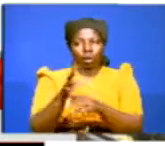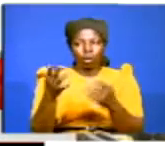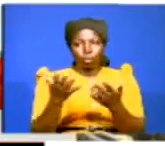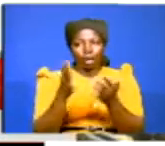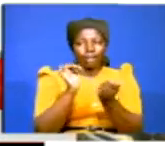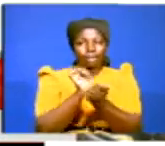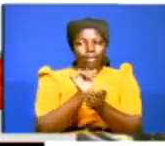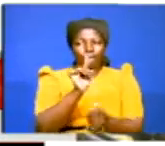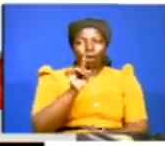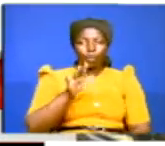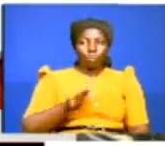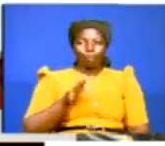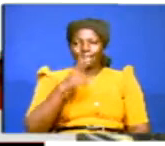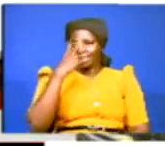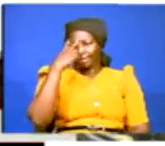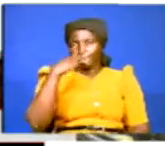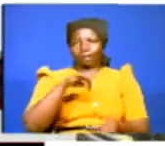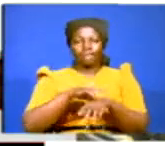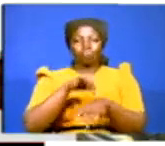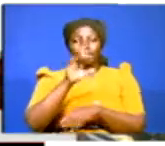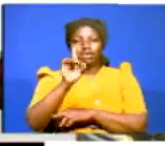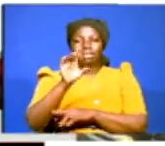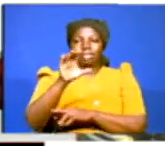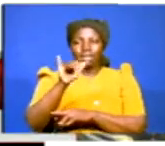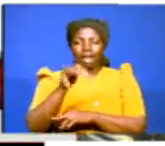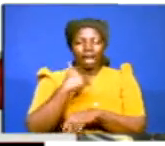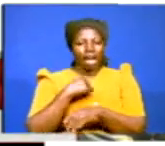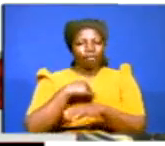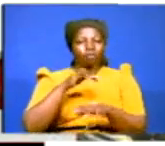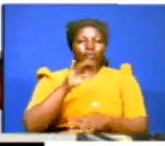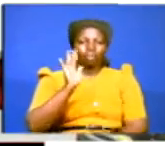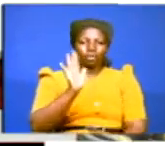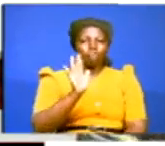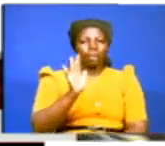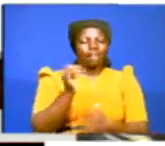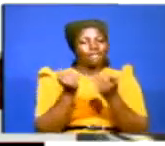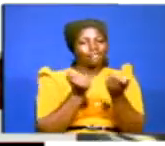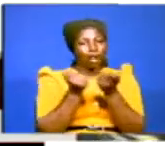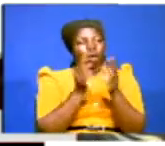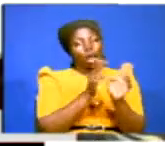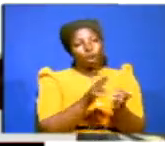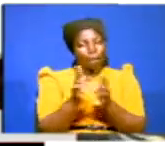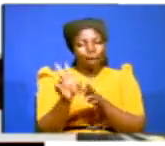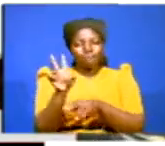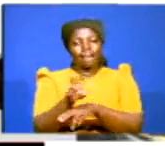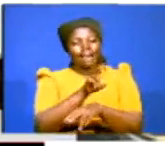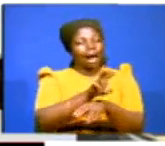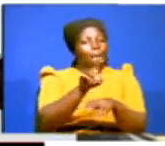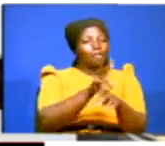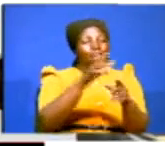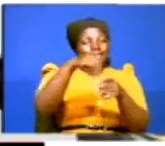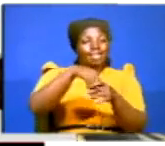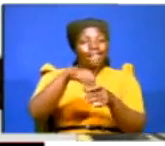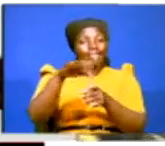Na wakati officers wa DCI wameisimamisha normal routine check, wakakuta ndani hizi crates ambazo